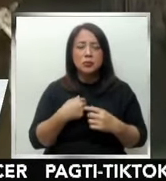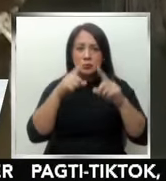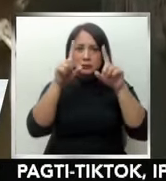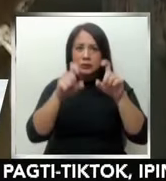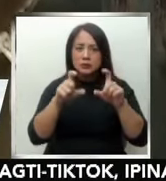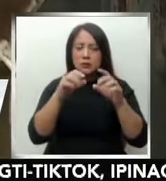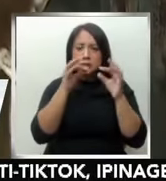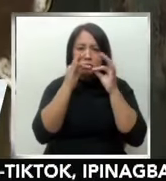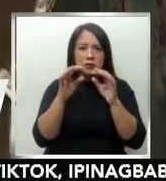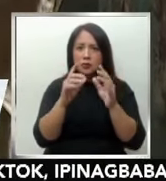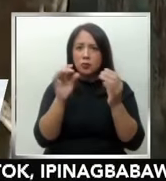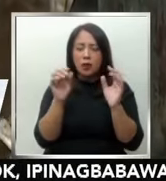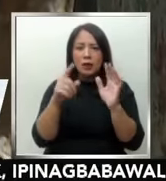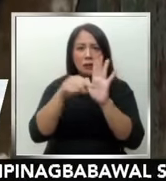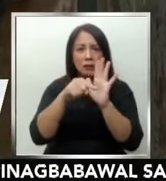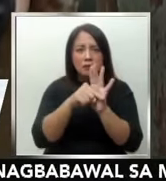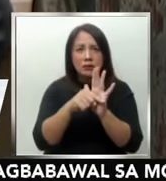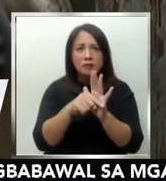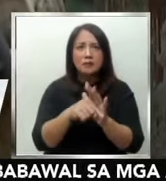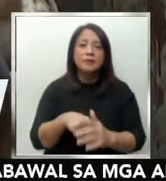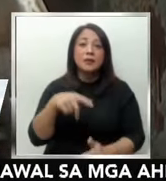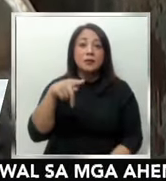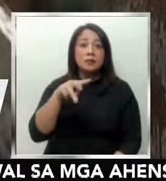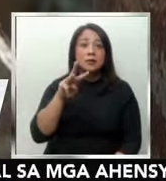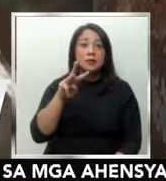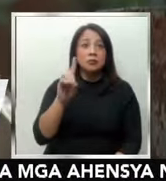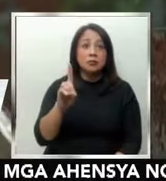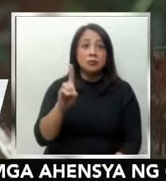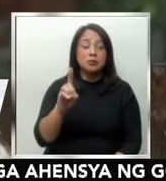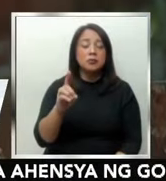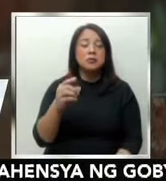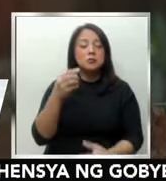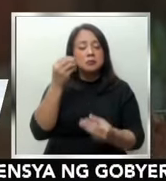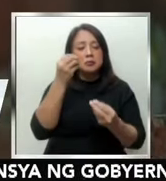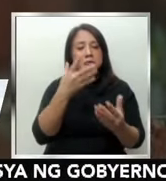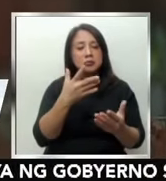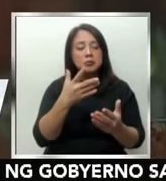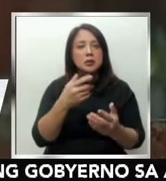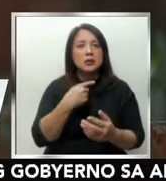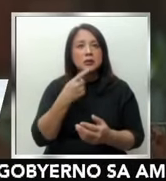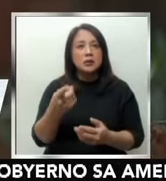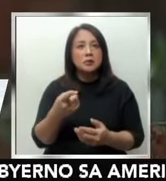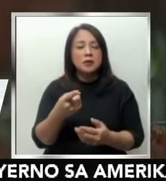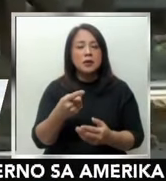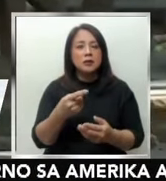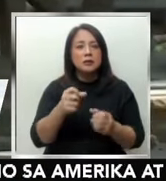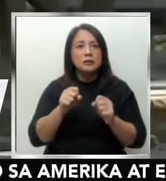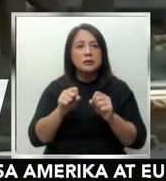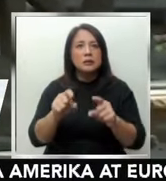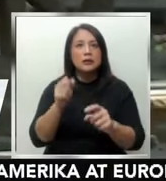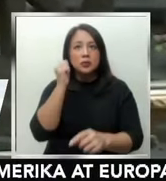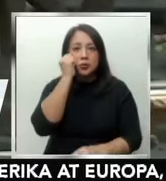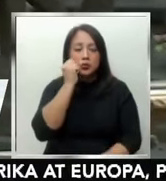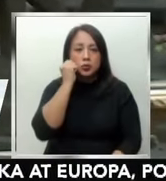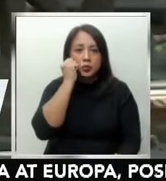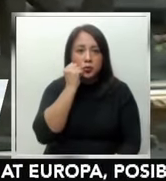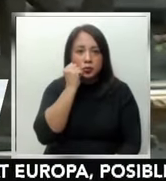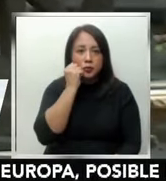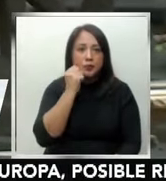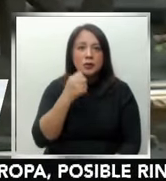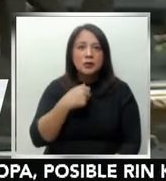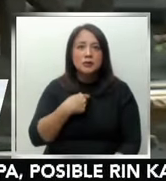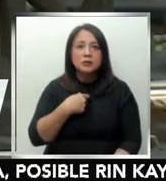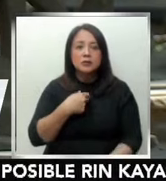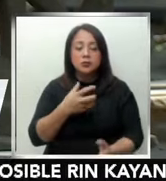Si Jane na isang pwd hiningan pa raw noon ng mga pulis ng ibinebenta niyang sabon pinag parte-parte ni